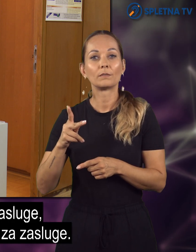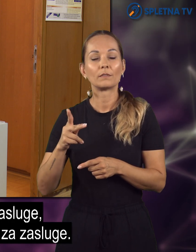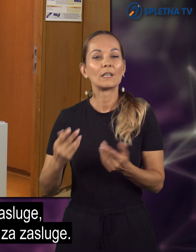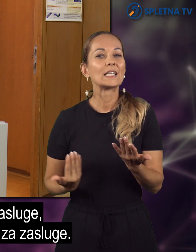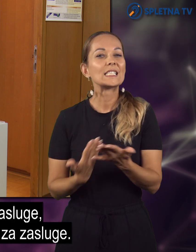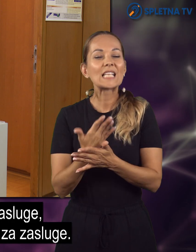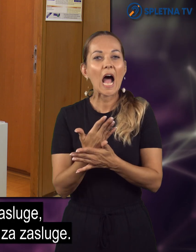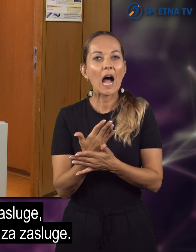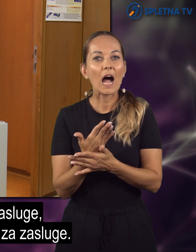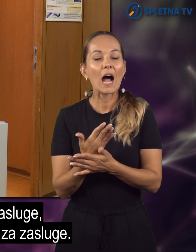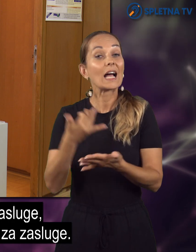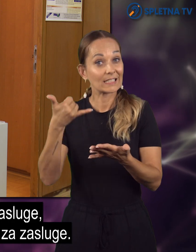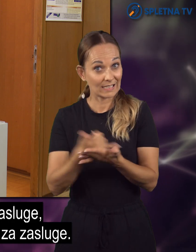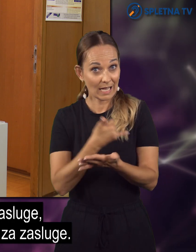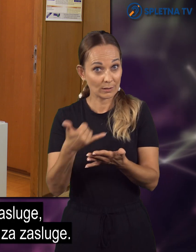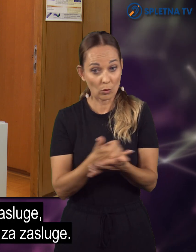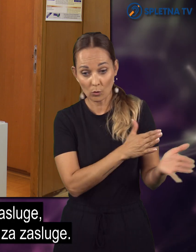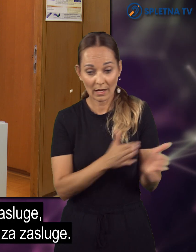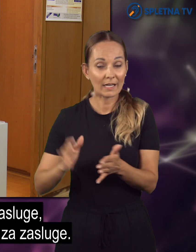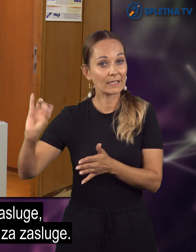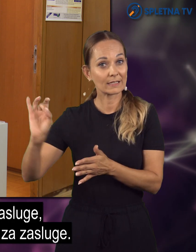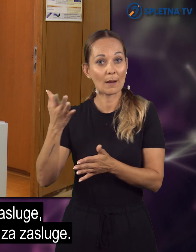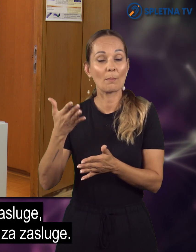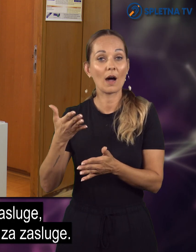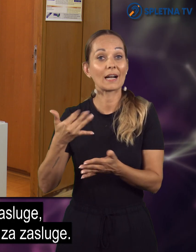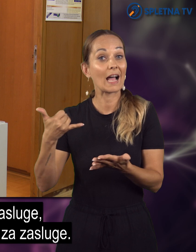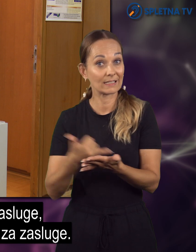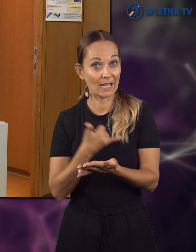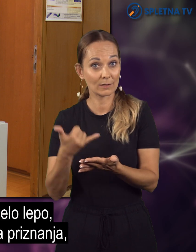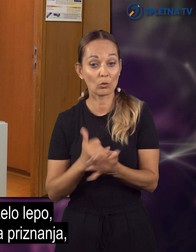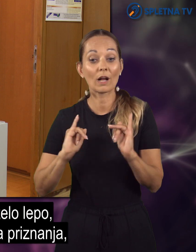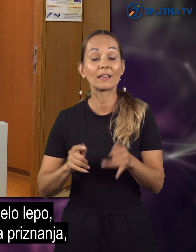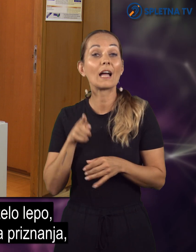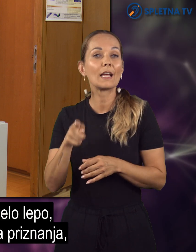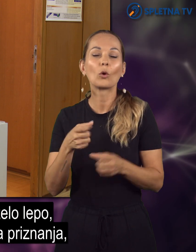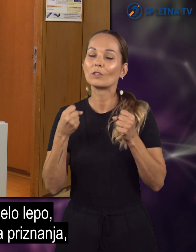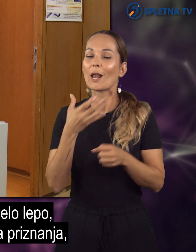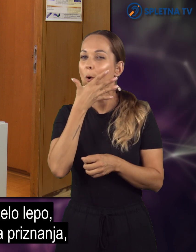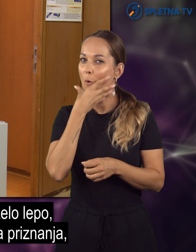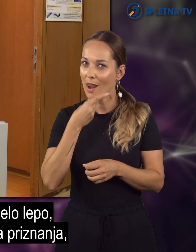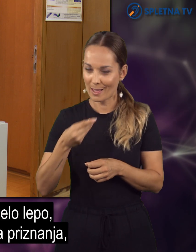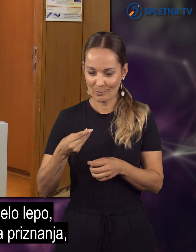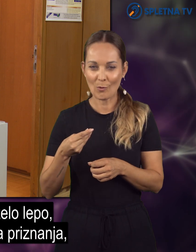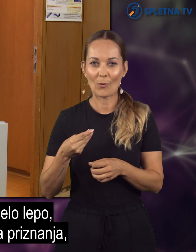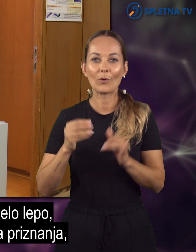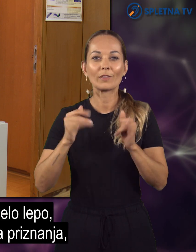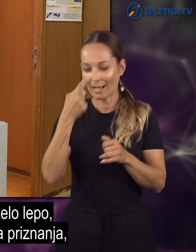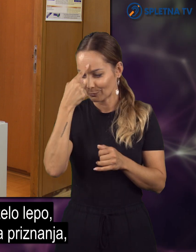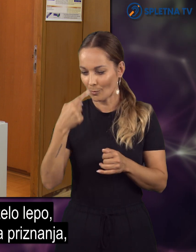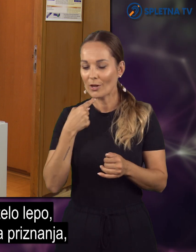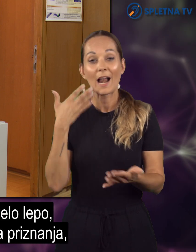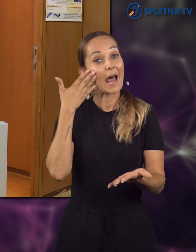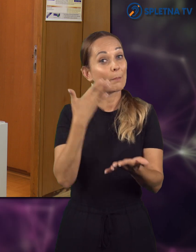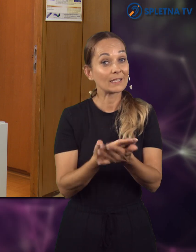redom za zasluge, srebrnim redom za zasluge, tako da to je zelo lepo, to so pač